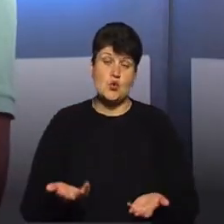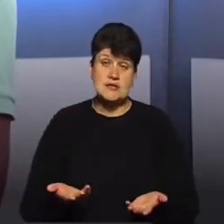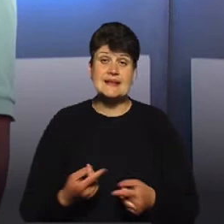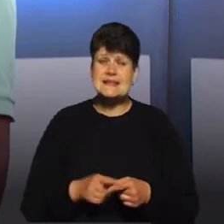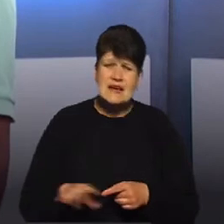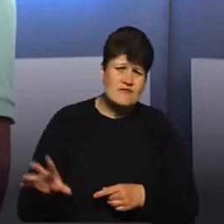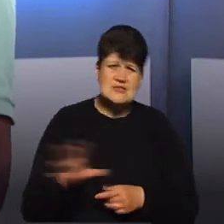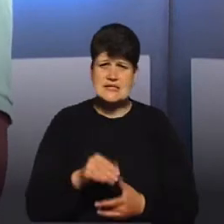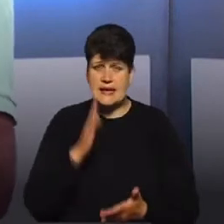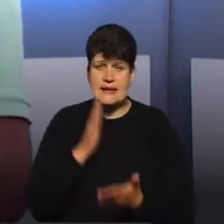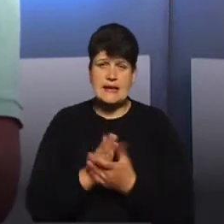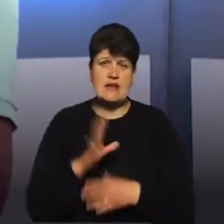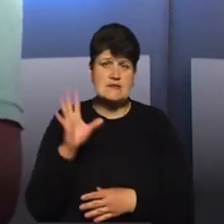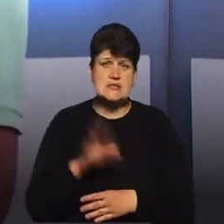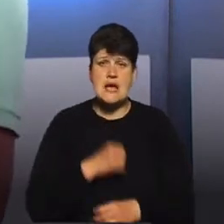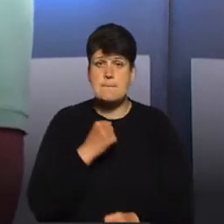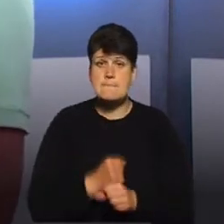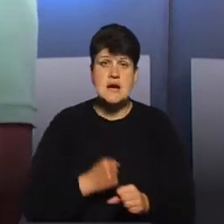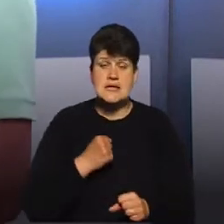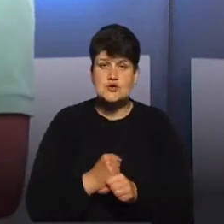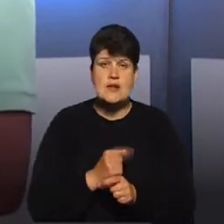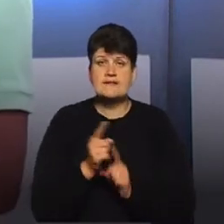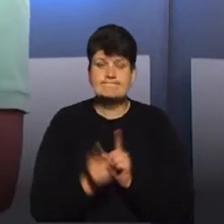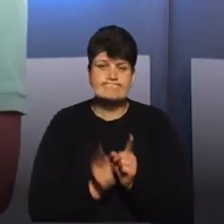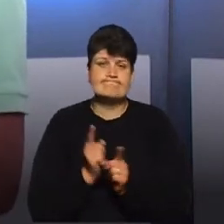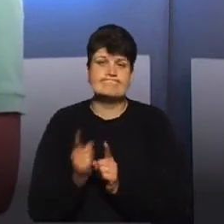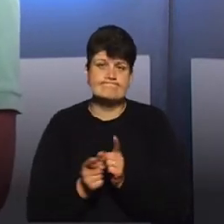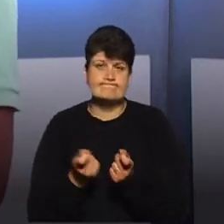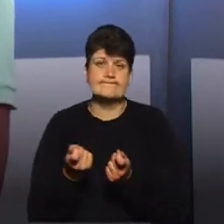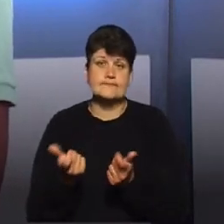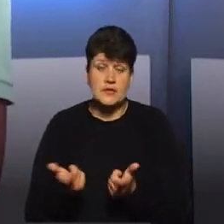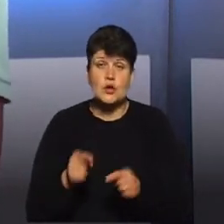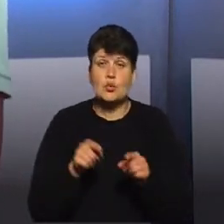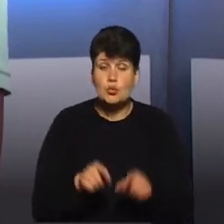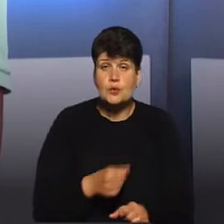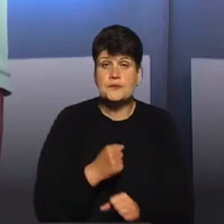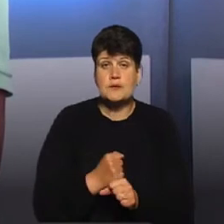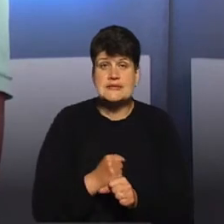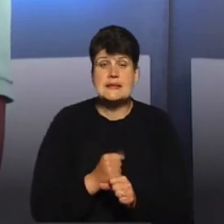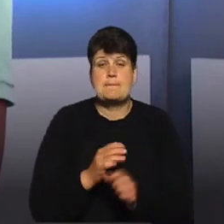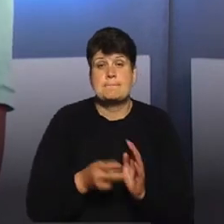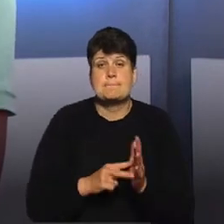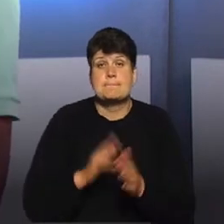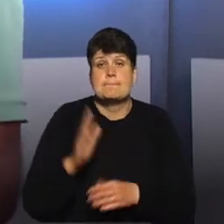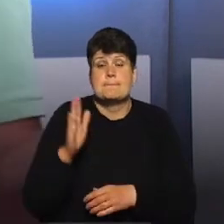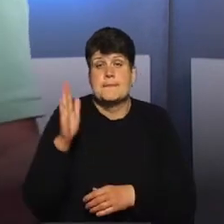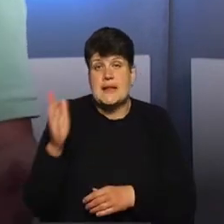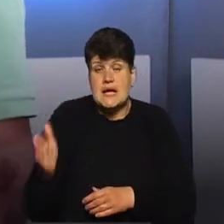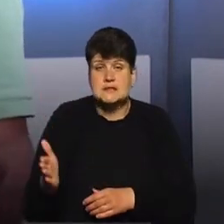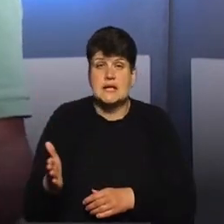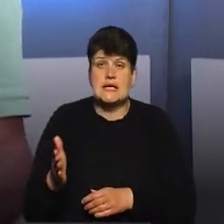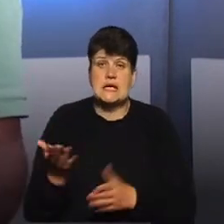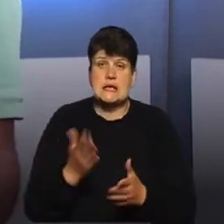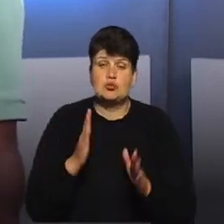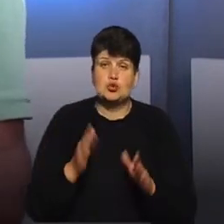все працює, але воно видозмінюється. Через те зараз розробляється стратегія, яка буде працювати, скажімо, надіємося,